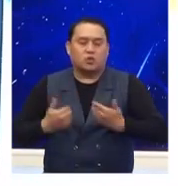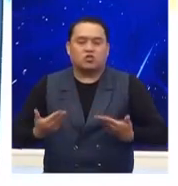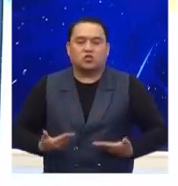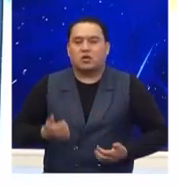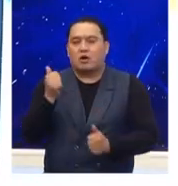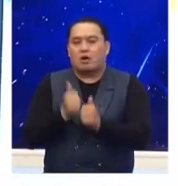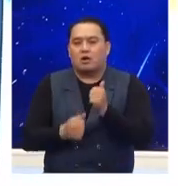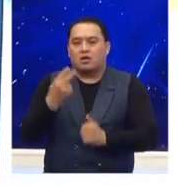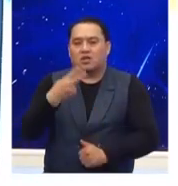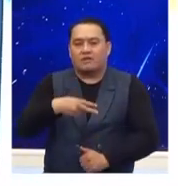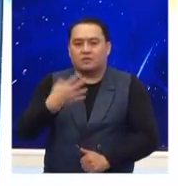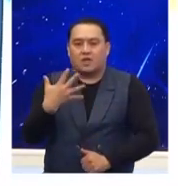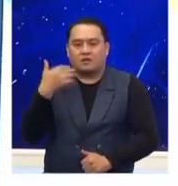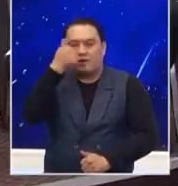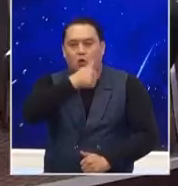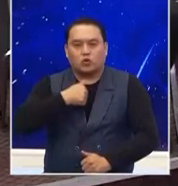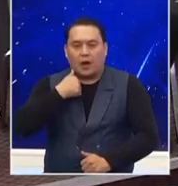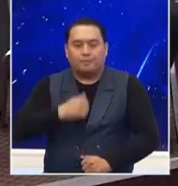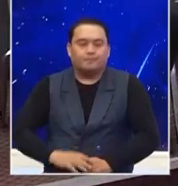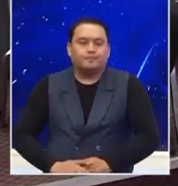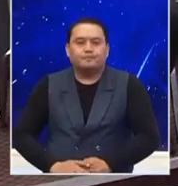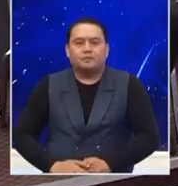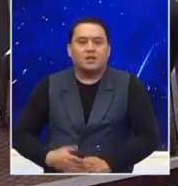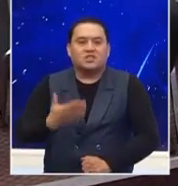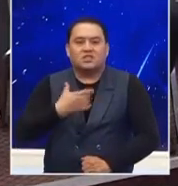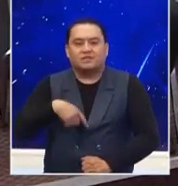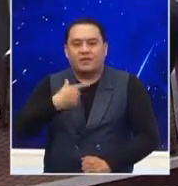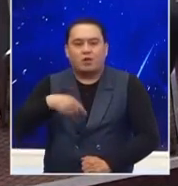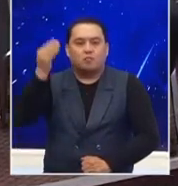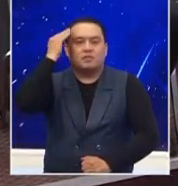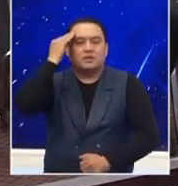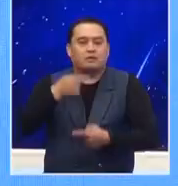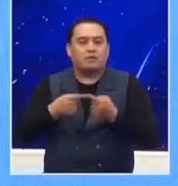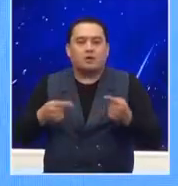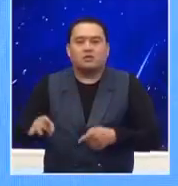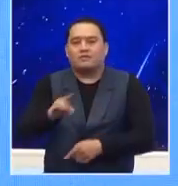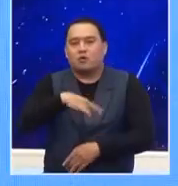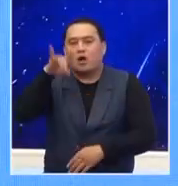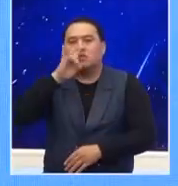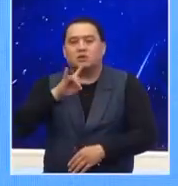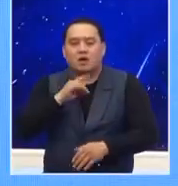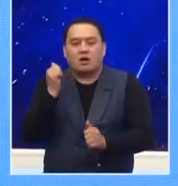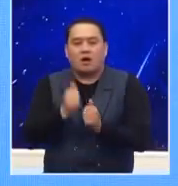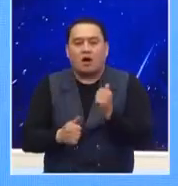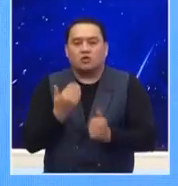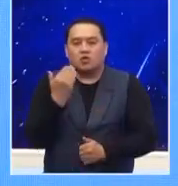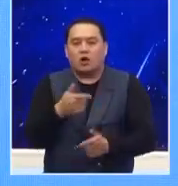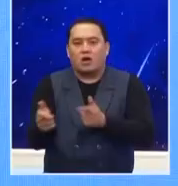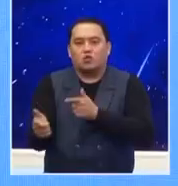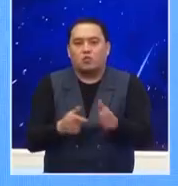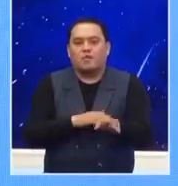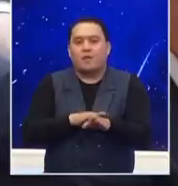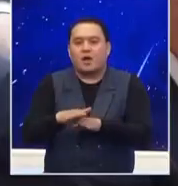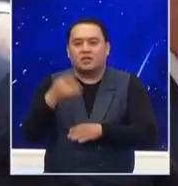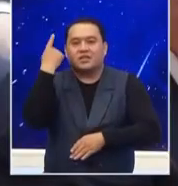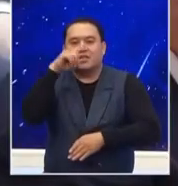до 2025 года. Свое мнение выразили и кандидаты из разных регионов Казахстана, каждый из которых готов к